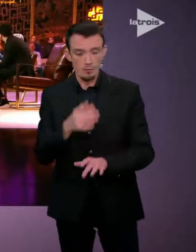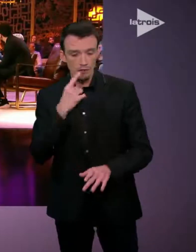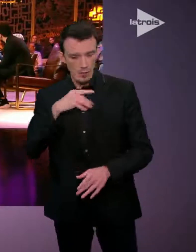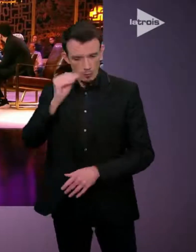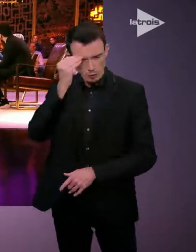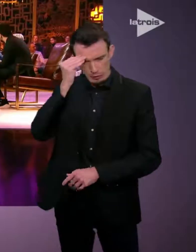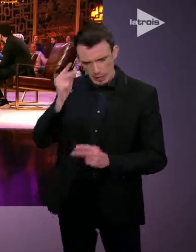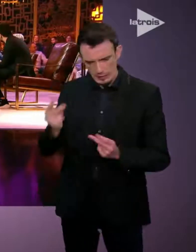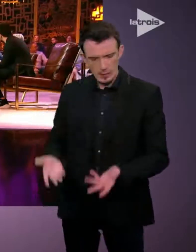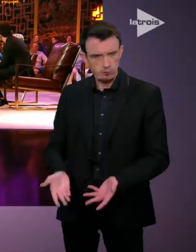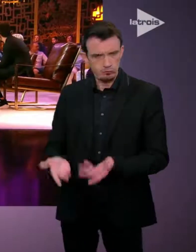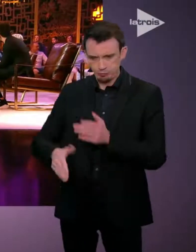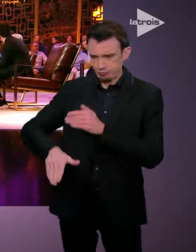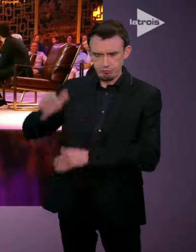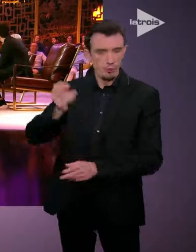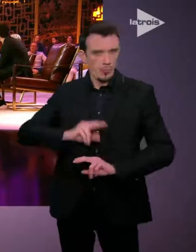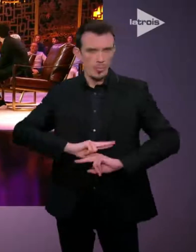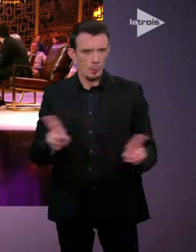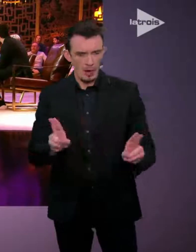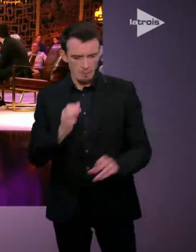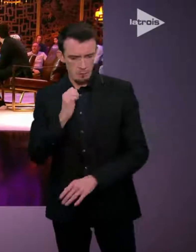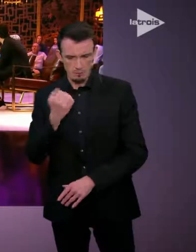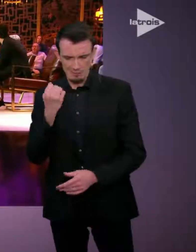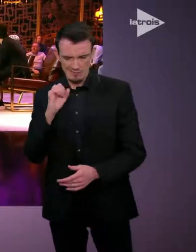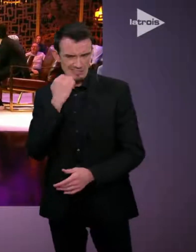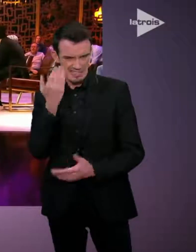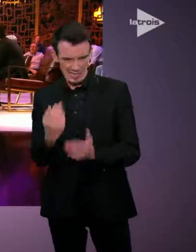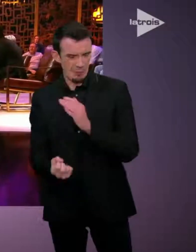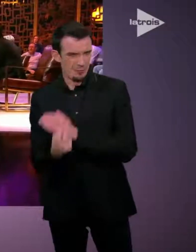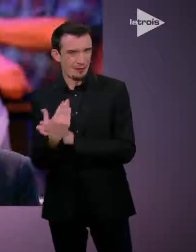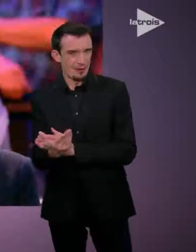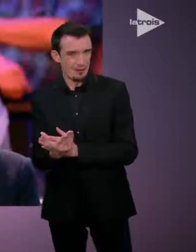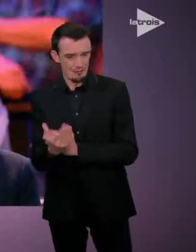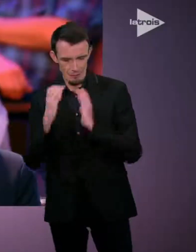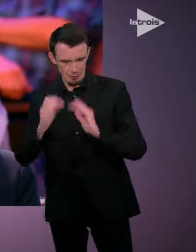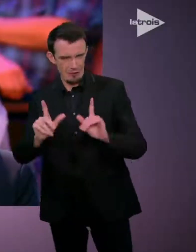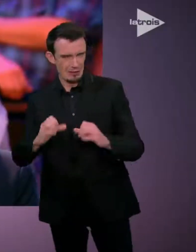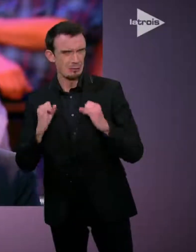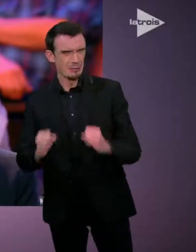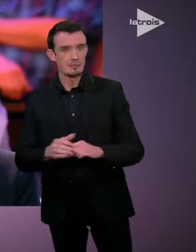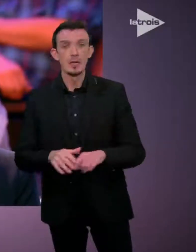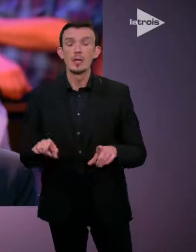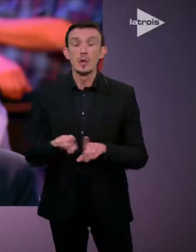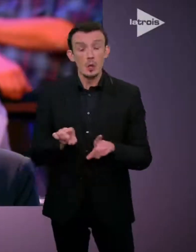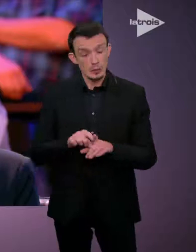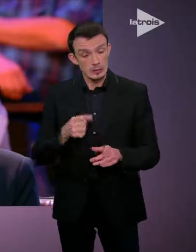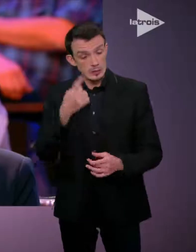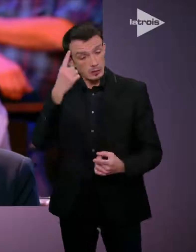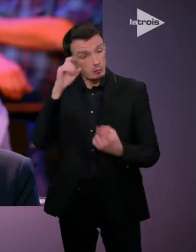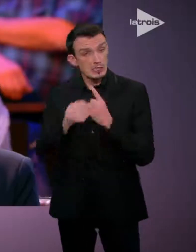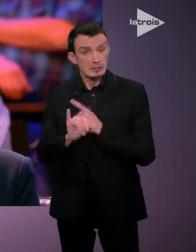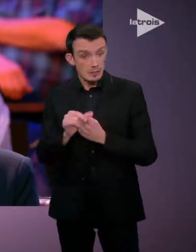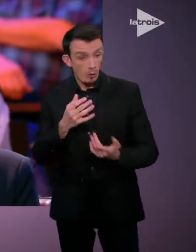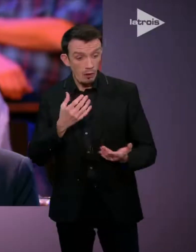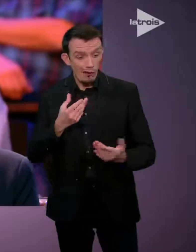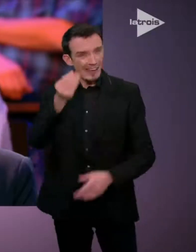eux, Sacha en est la preuve. Et puis surtout, ce qu'on veut, c'est que l'école ne soit pas un lieu de débrouille, c'est un endroit où on apprend. Et